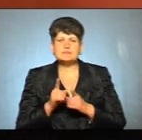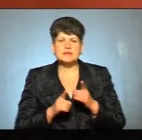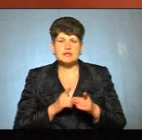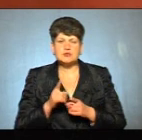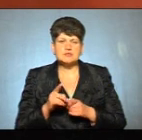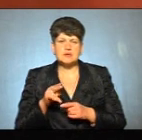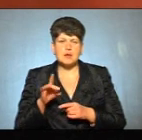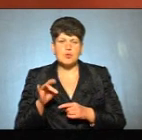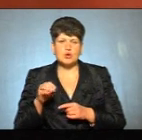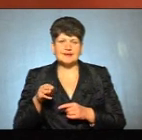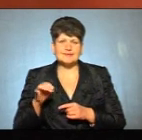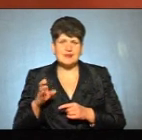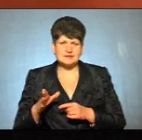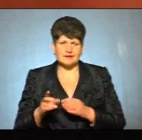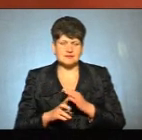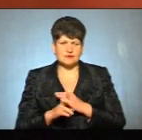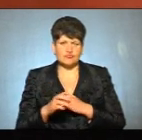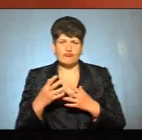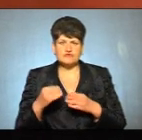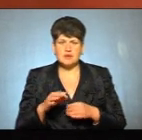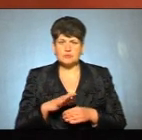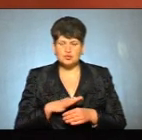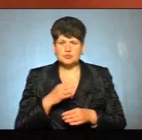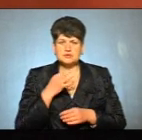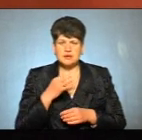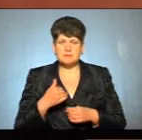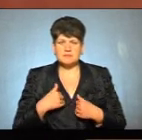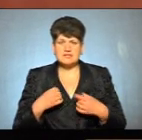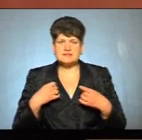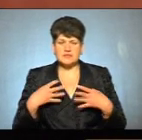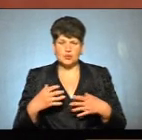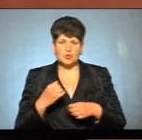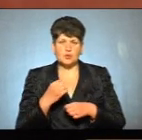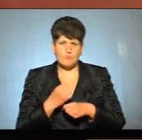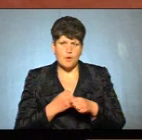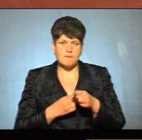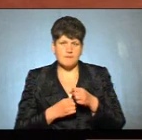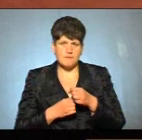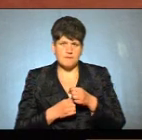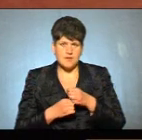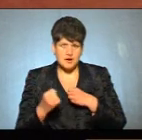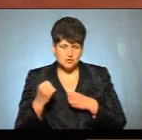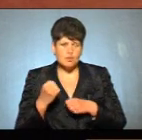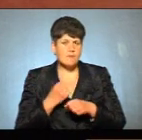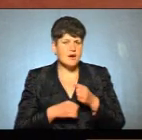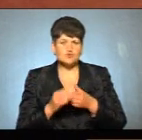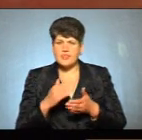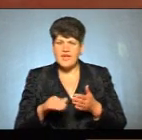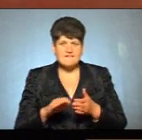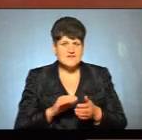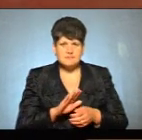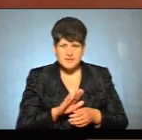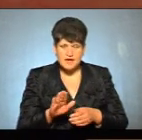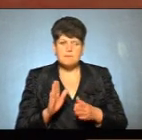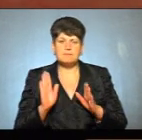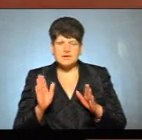церков області? Як вже було зазначено, ми святкуємо Пасху. Пасха не відміняється, ми її святкуємо,